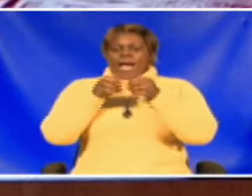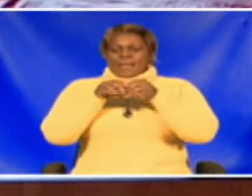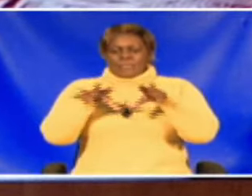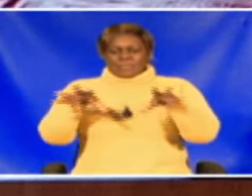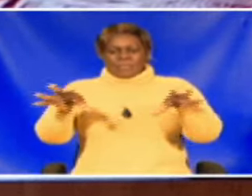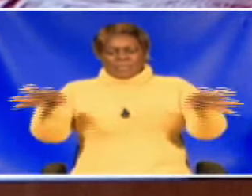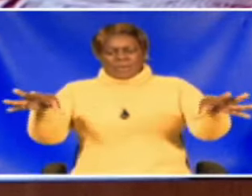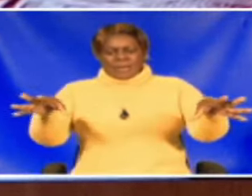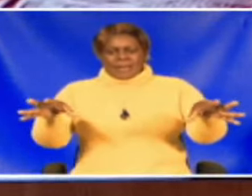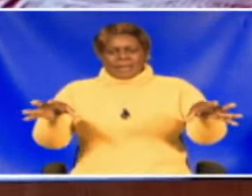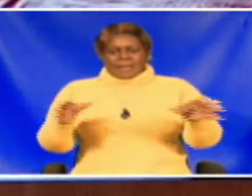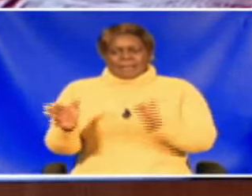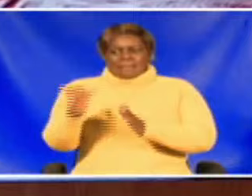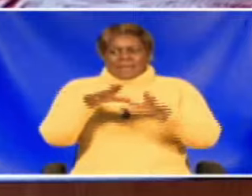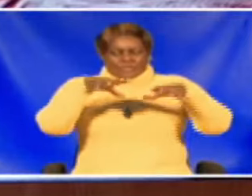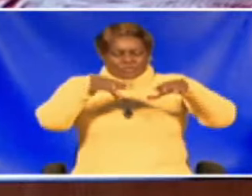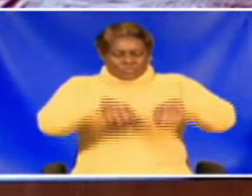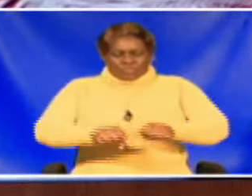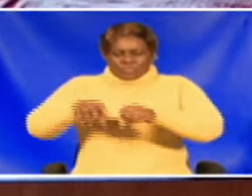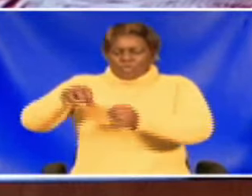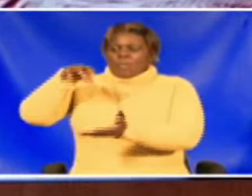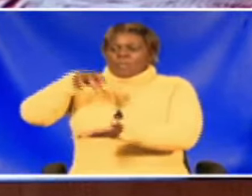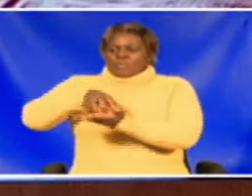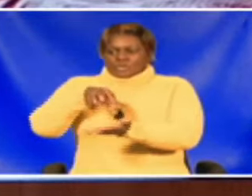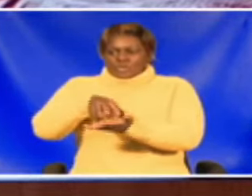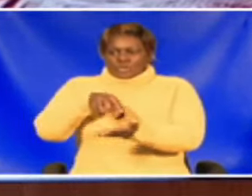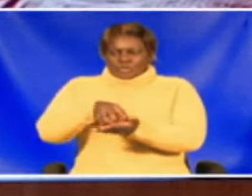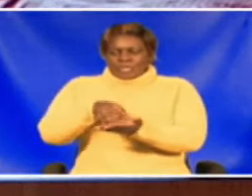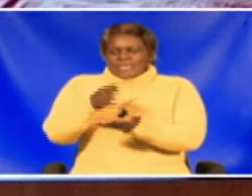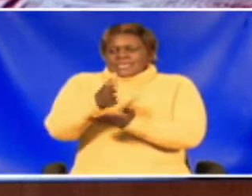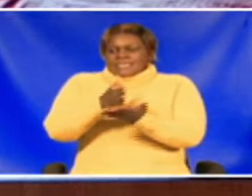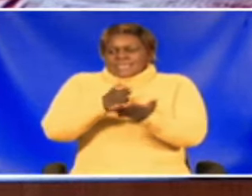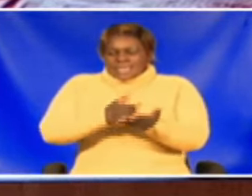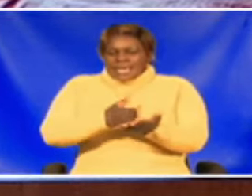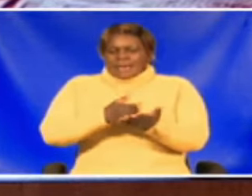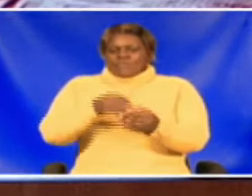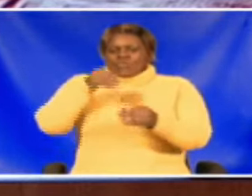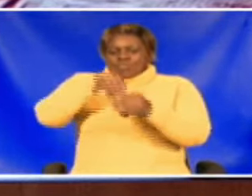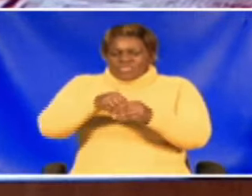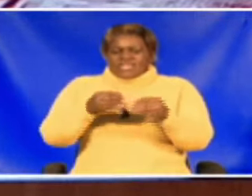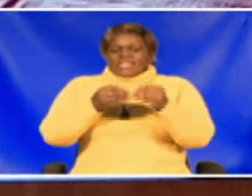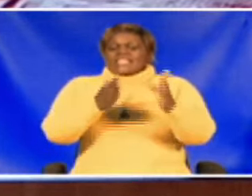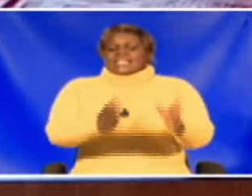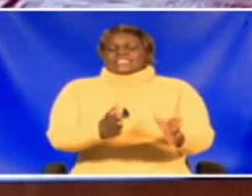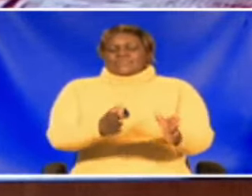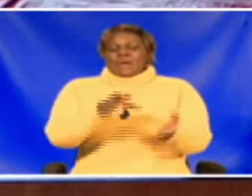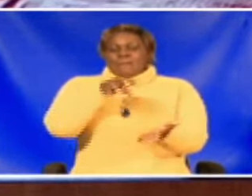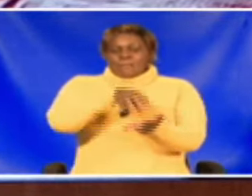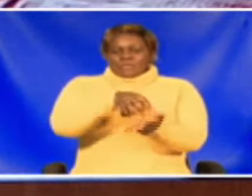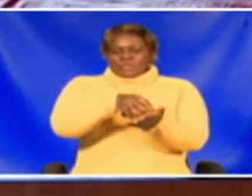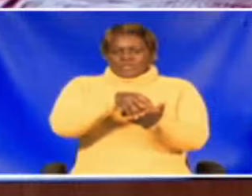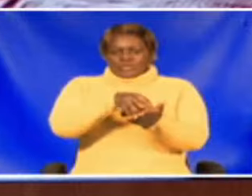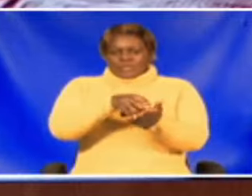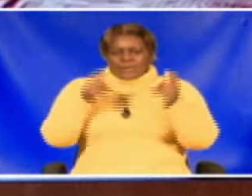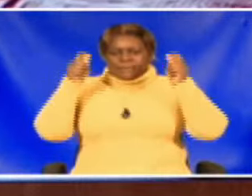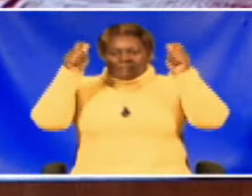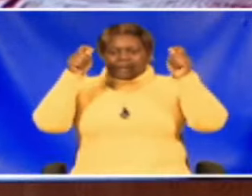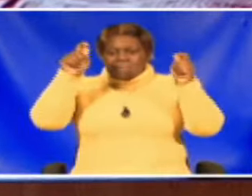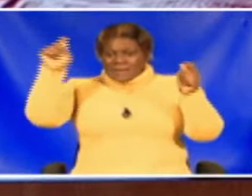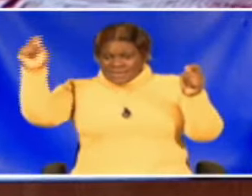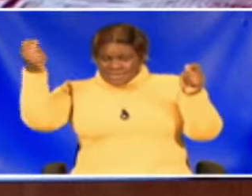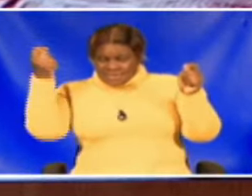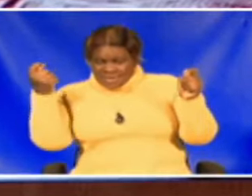Wengi wakijipanga kunyakua nyadhifa za uongozi, huku wengine wakiwa uongozi ni tayari. Maandamano ya Jenzii nchini